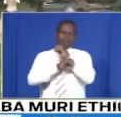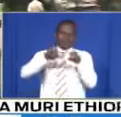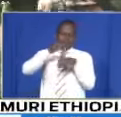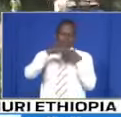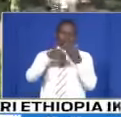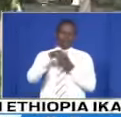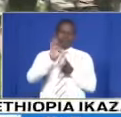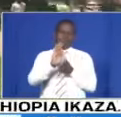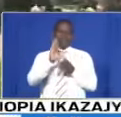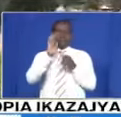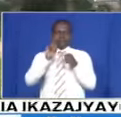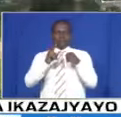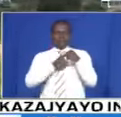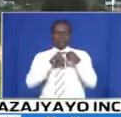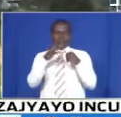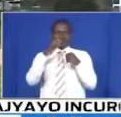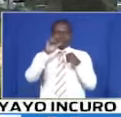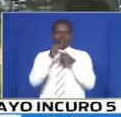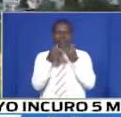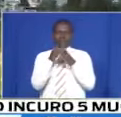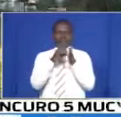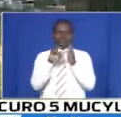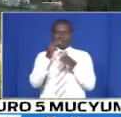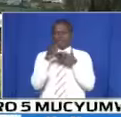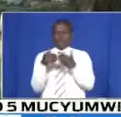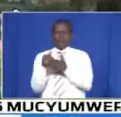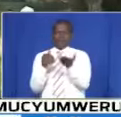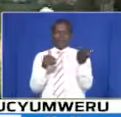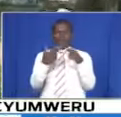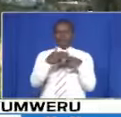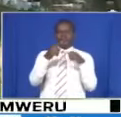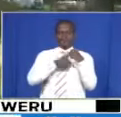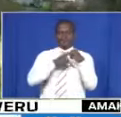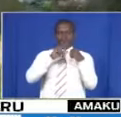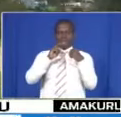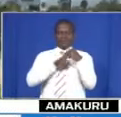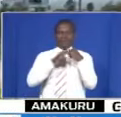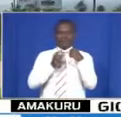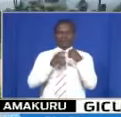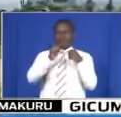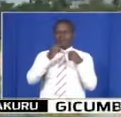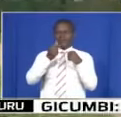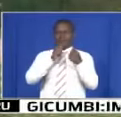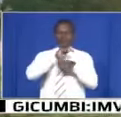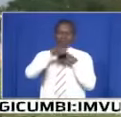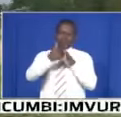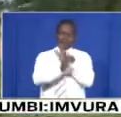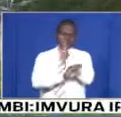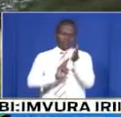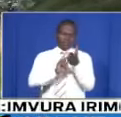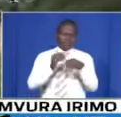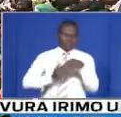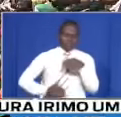miliyari 1,645.2 z'amafaranga y'u Rwanda angana na 67.5% by'ingengo y'imari yose igihugu kizakoresha